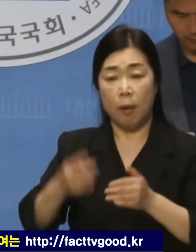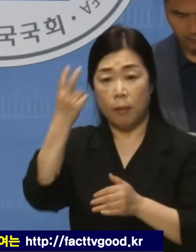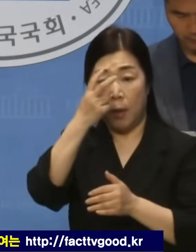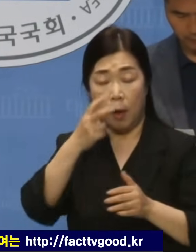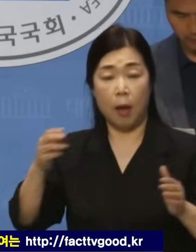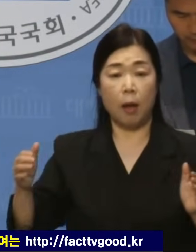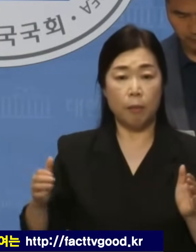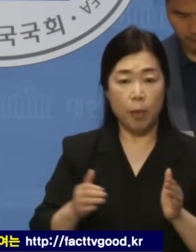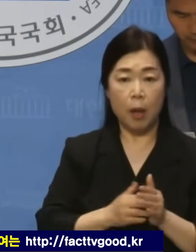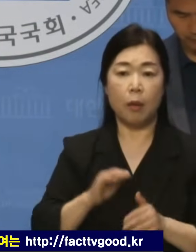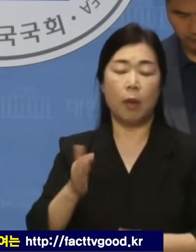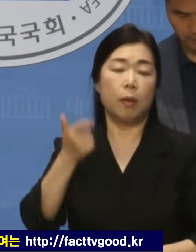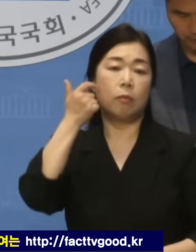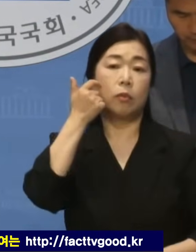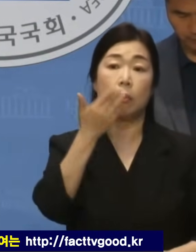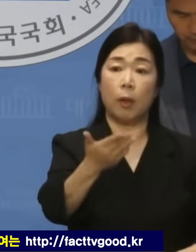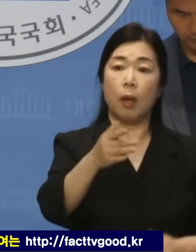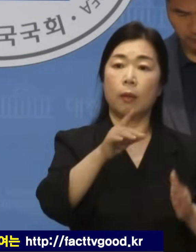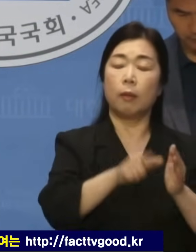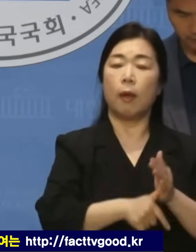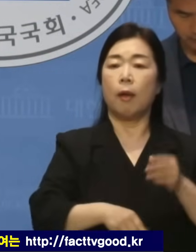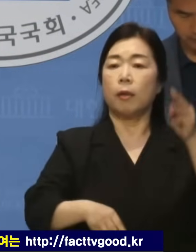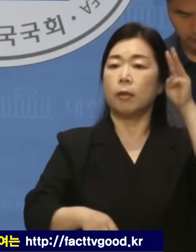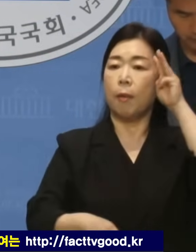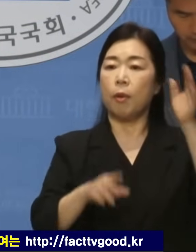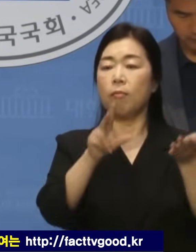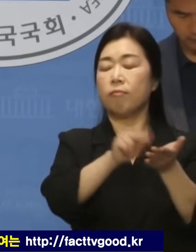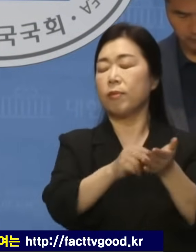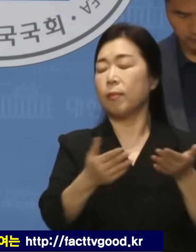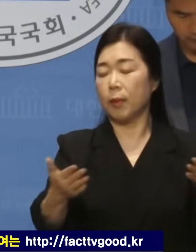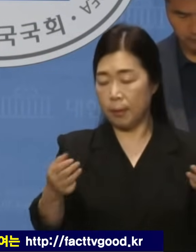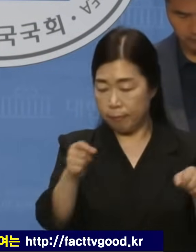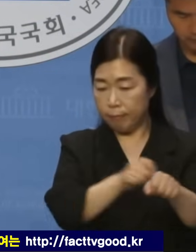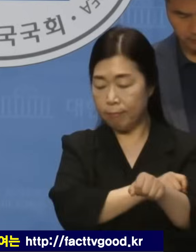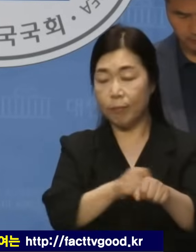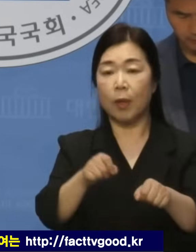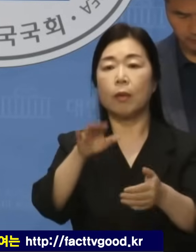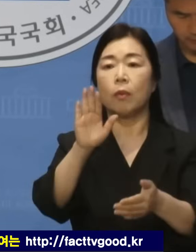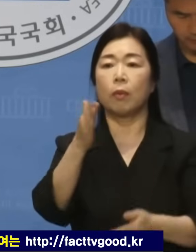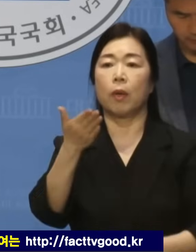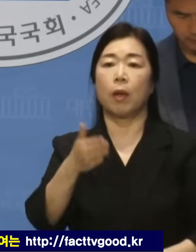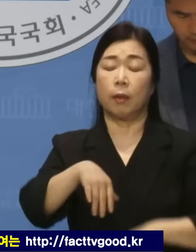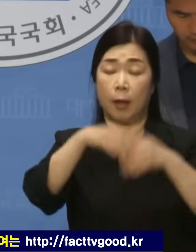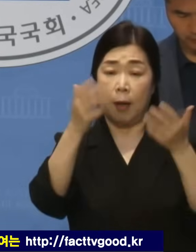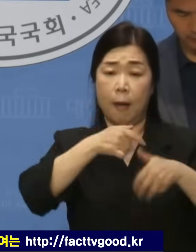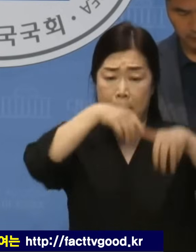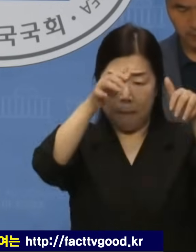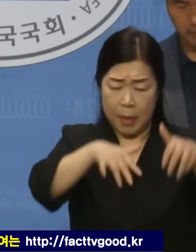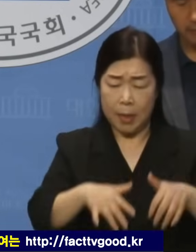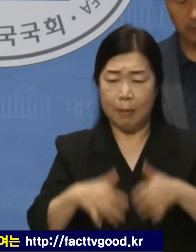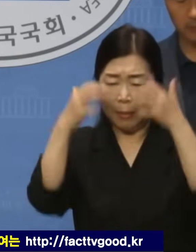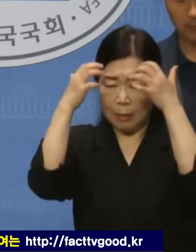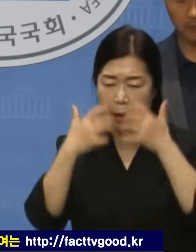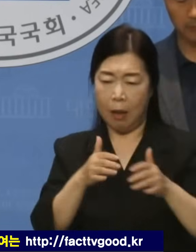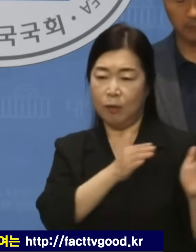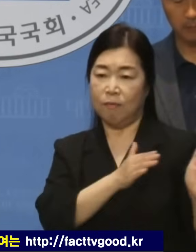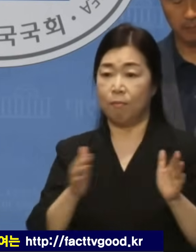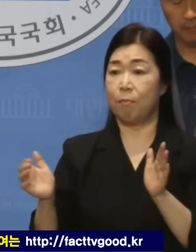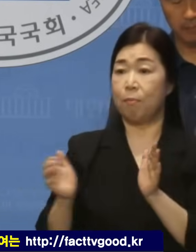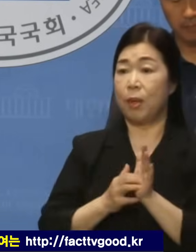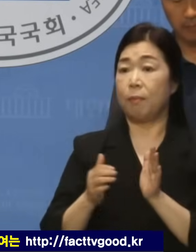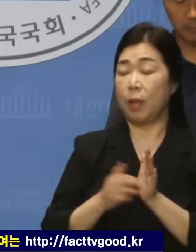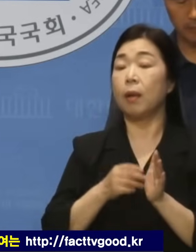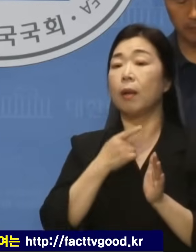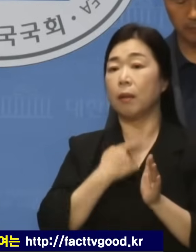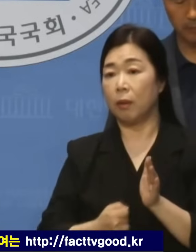점검해야 한다는 지적에 젠버리 문제 없다, 폭염, 폭우 대책 다 세워놨다고 호언장담했던